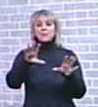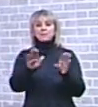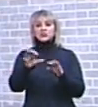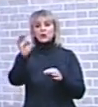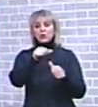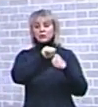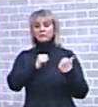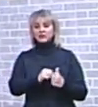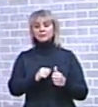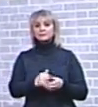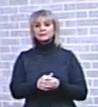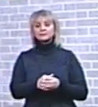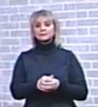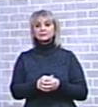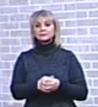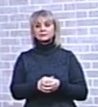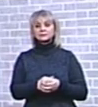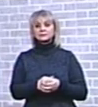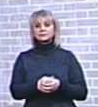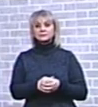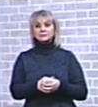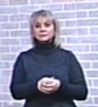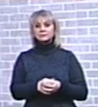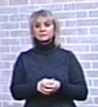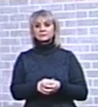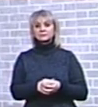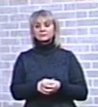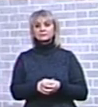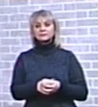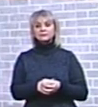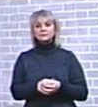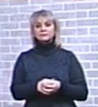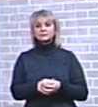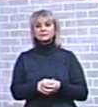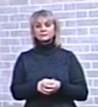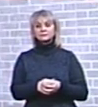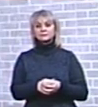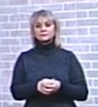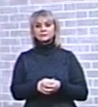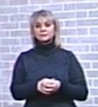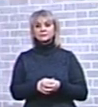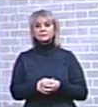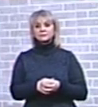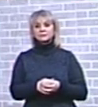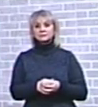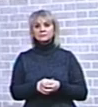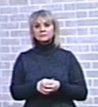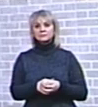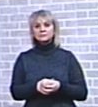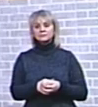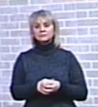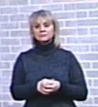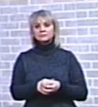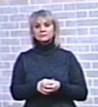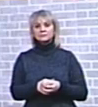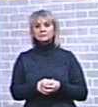любви. Каждый день над землей, каждый час, солнце в бубен играет для нас, и весна